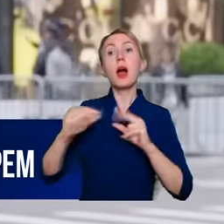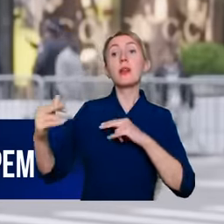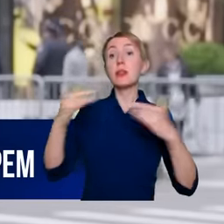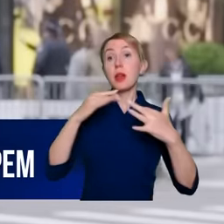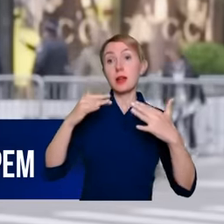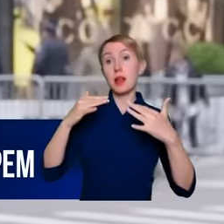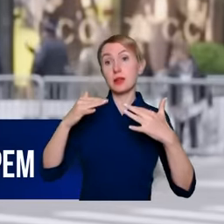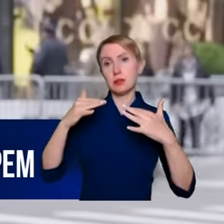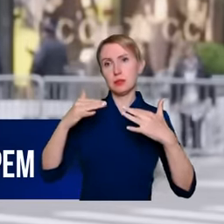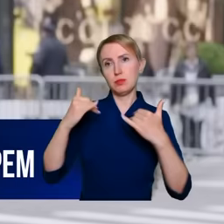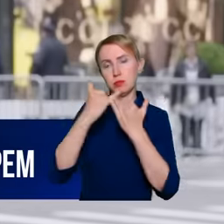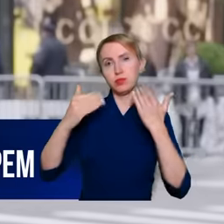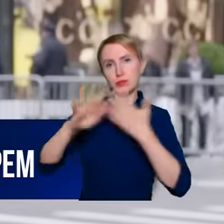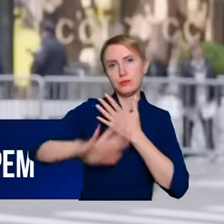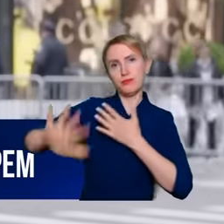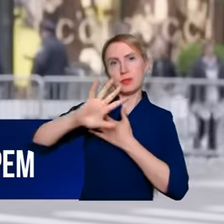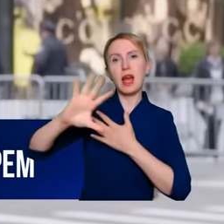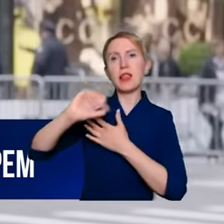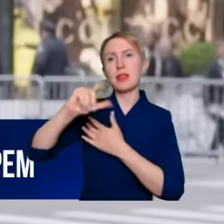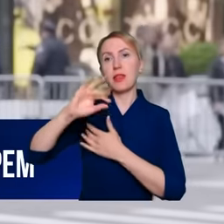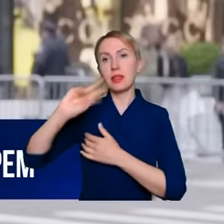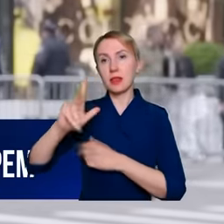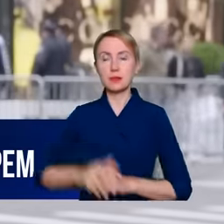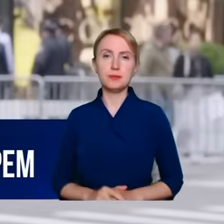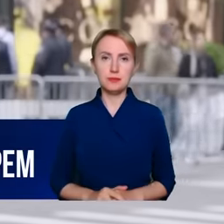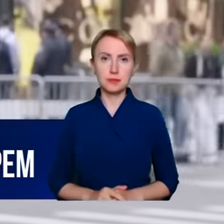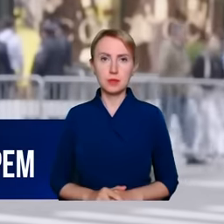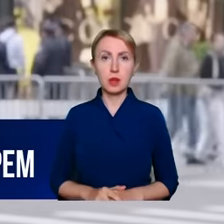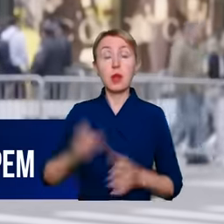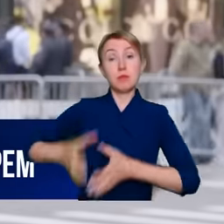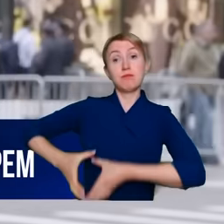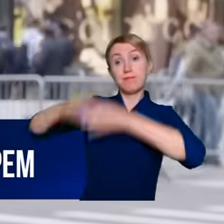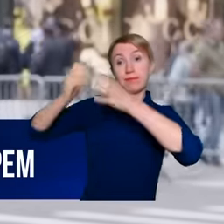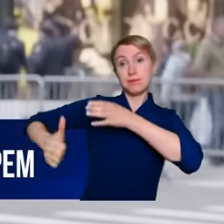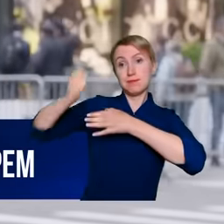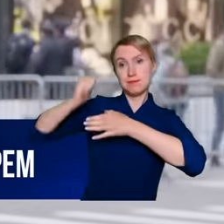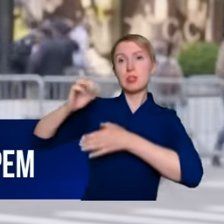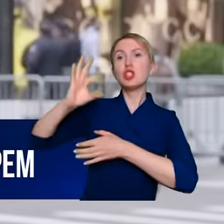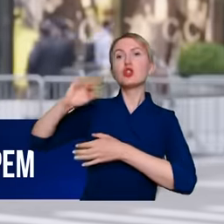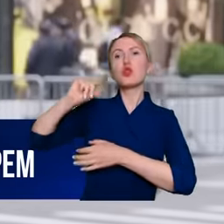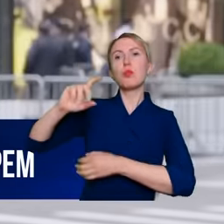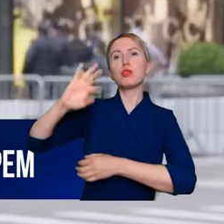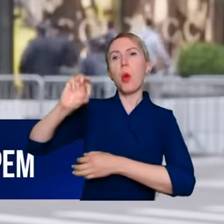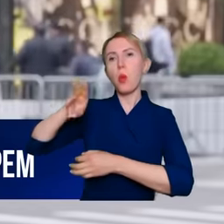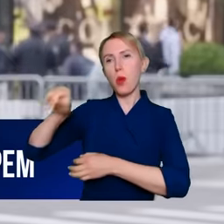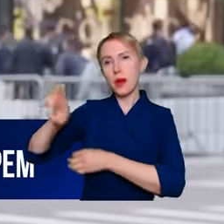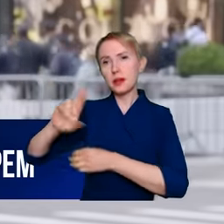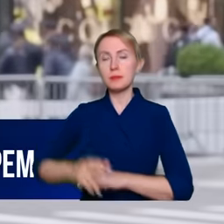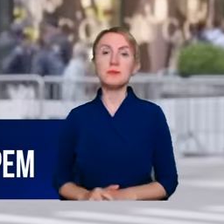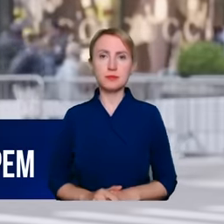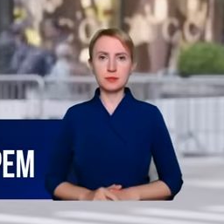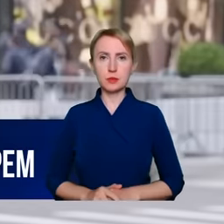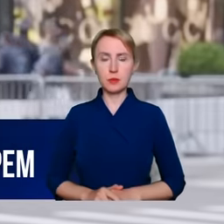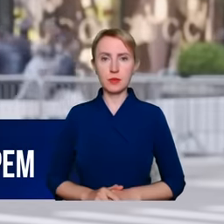transatlantyckich. Natomiast to, co odbędzie się dzisiaj tutaj w Trump Tower właśnie, spotkanie pomiędzy prezydentem Andrzejem Dudą a